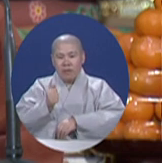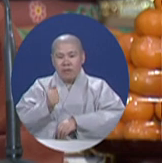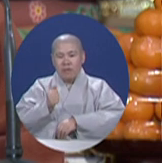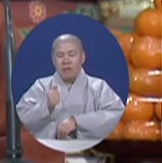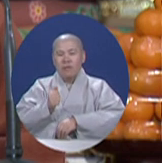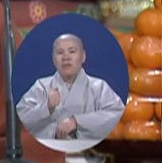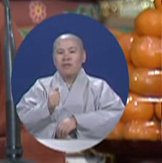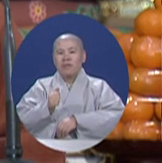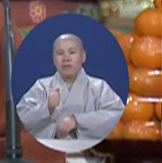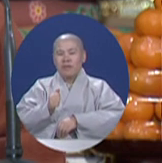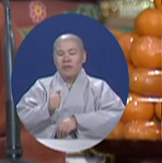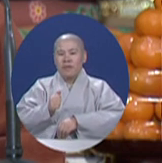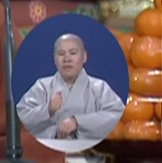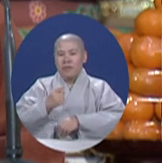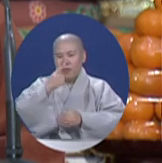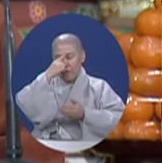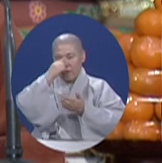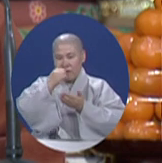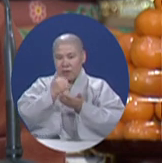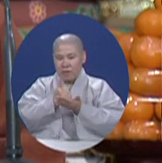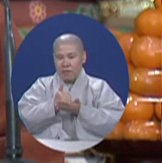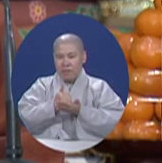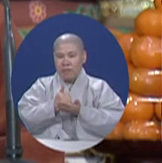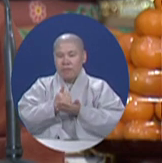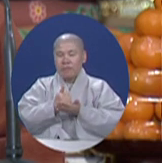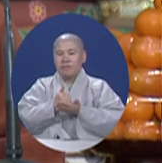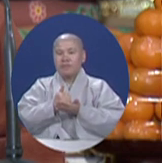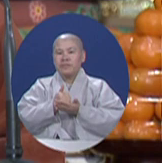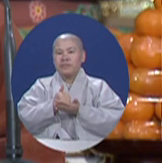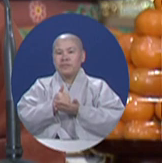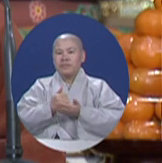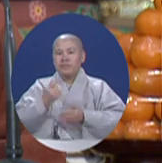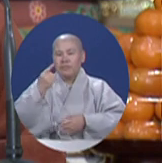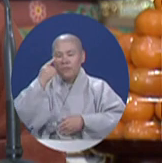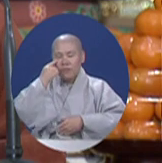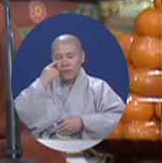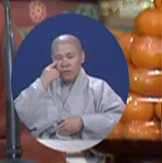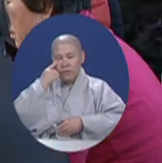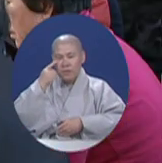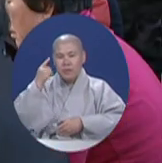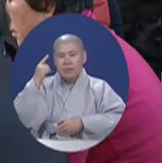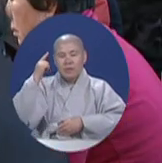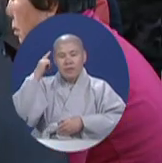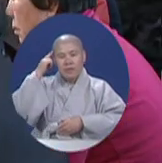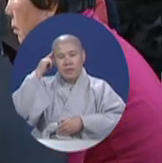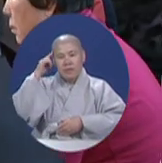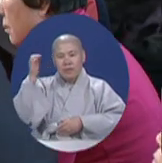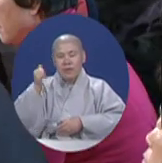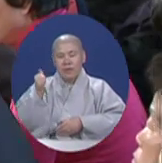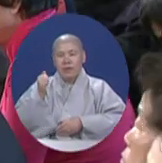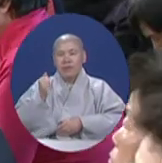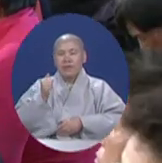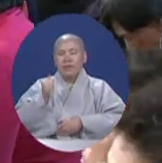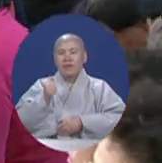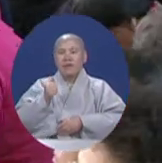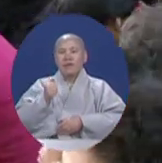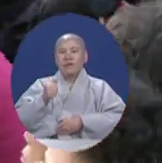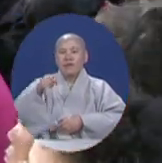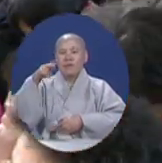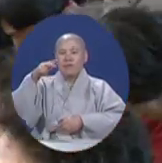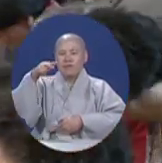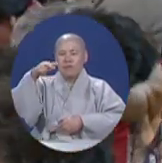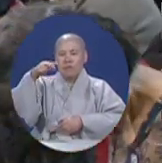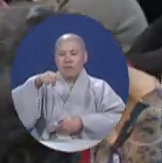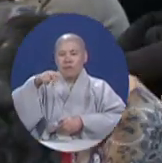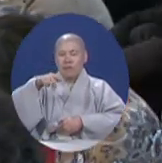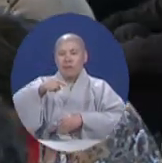이런 분으로서 의지 안목하고 눈을 삼는다. 또 의지 수족하면